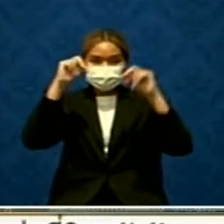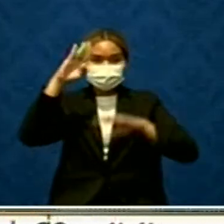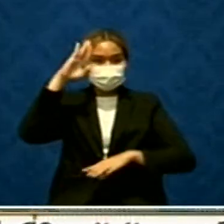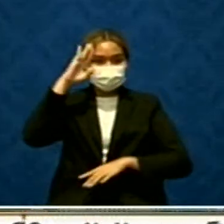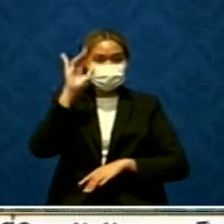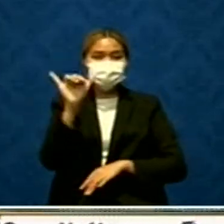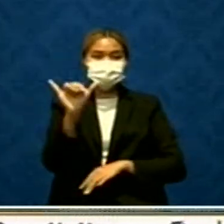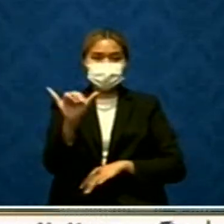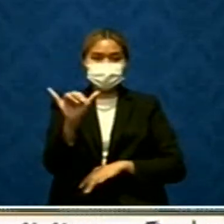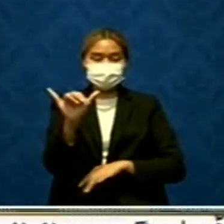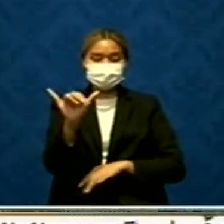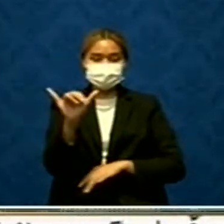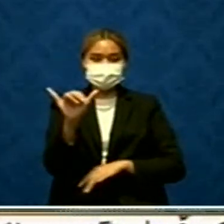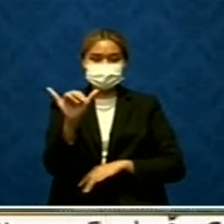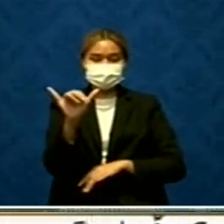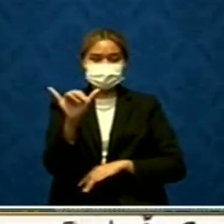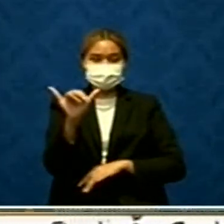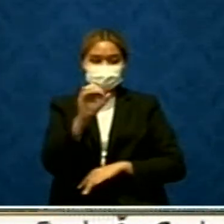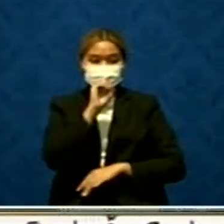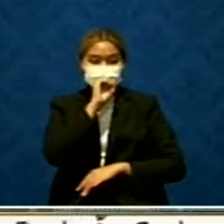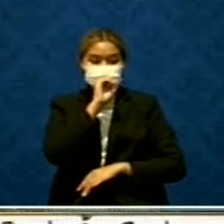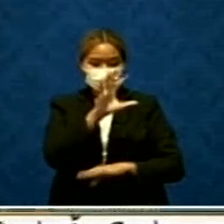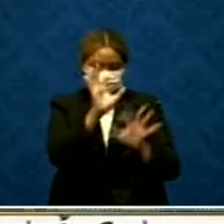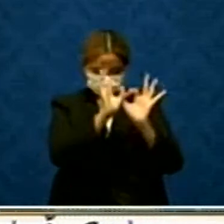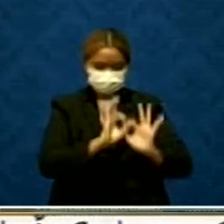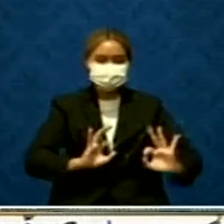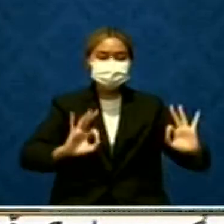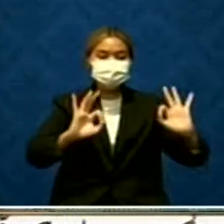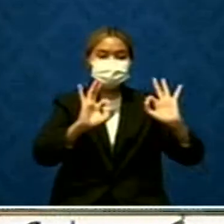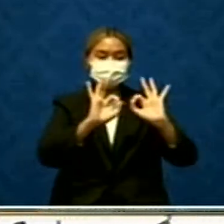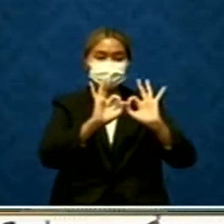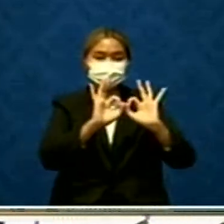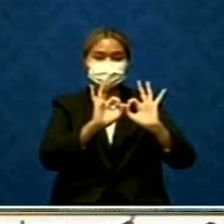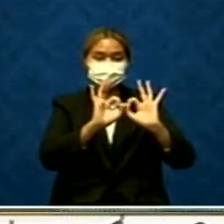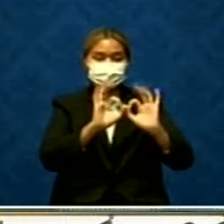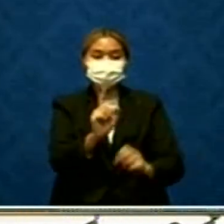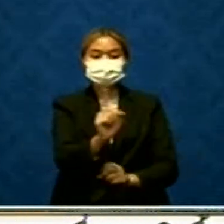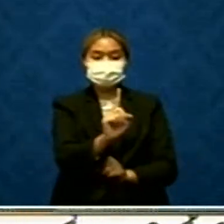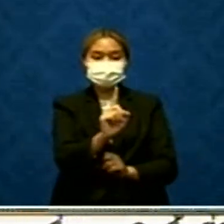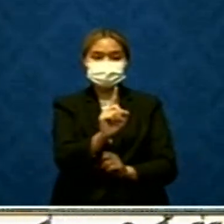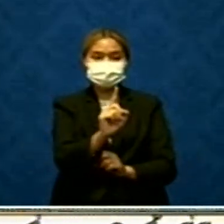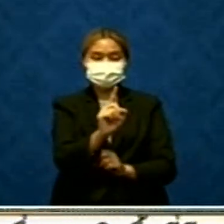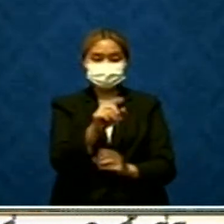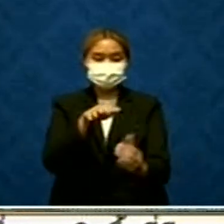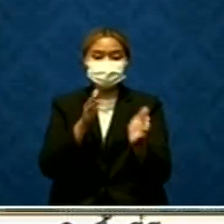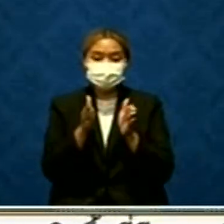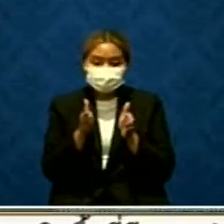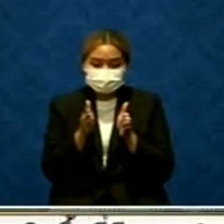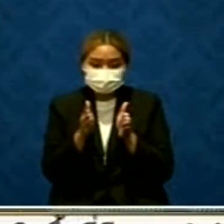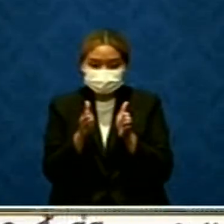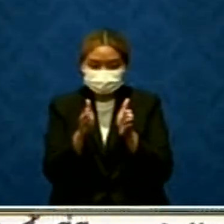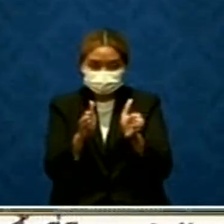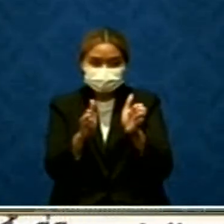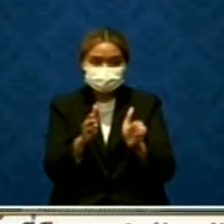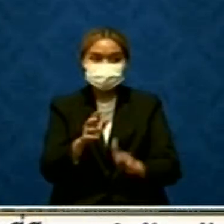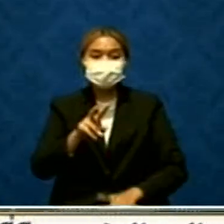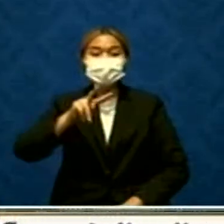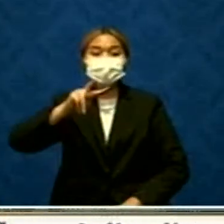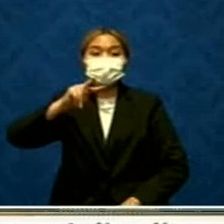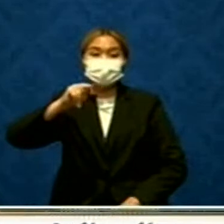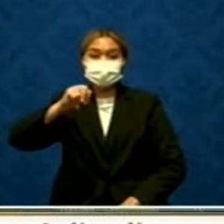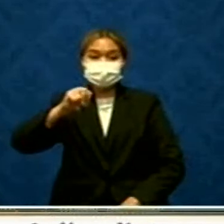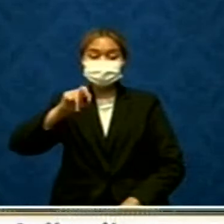นี่ยท่านกำชับนะครับให้ความสำคัญเรื่องนี้มากก็คือเส้นทางที่เรียกว่า MR8 นะครับ